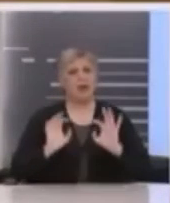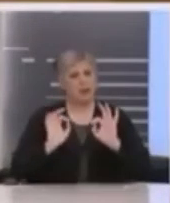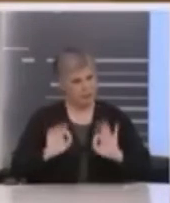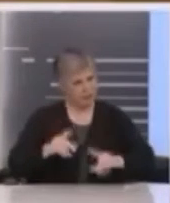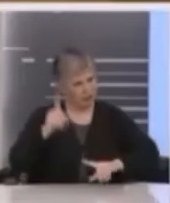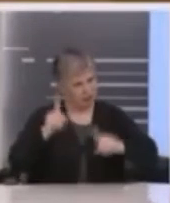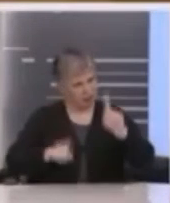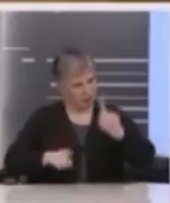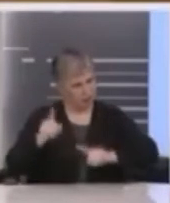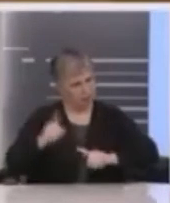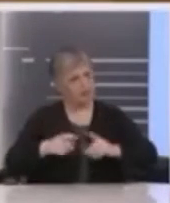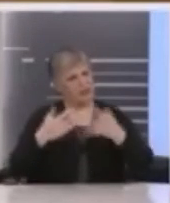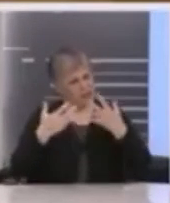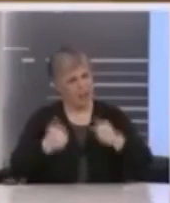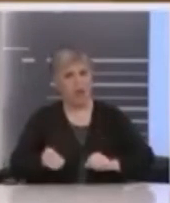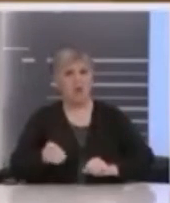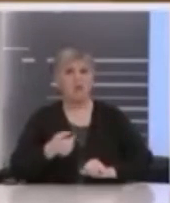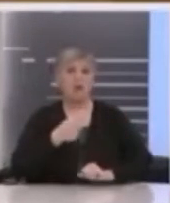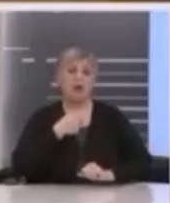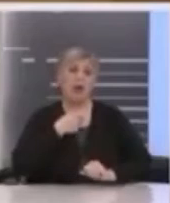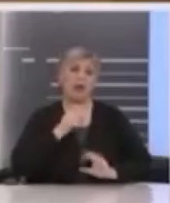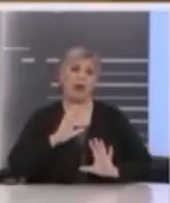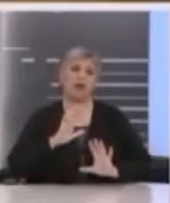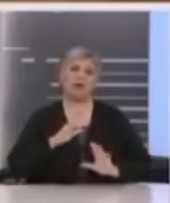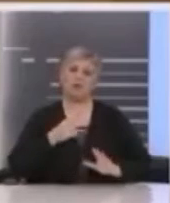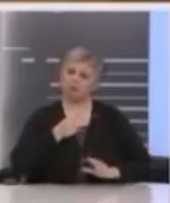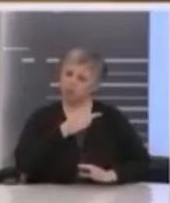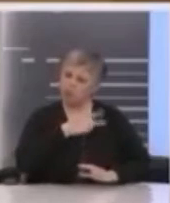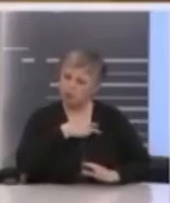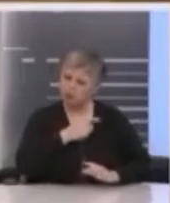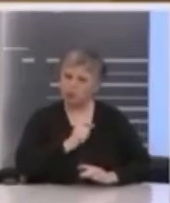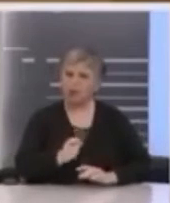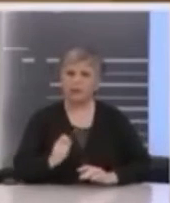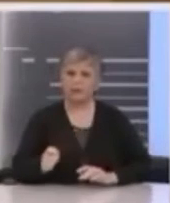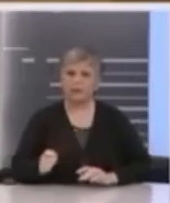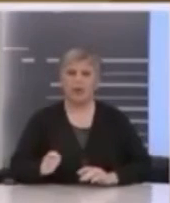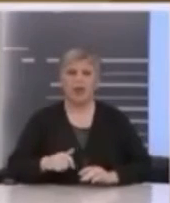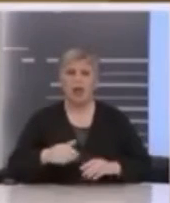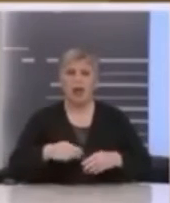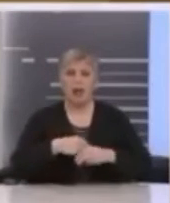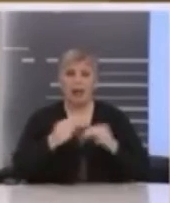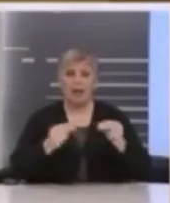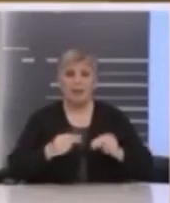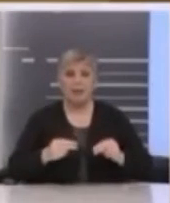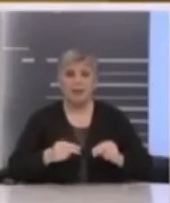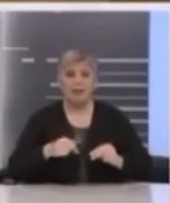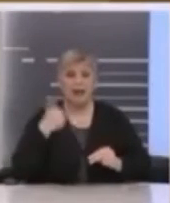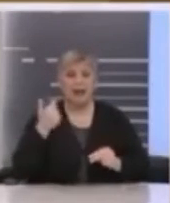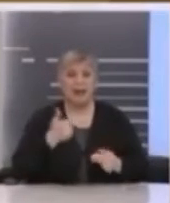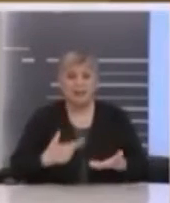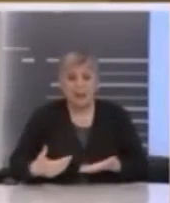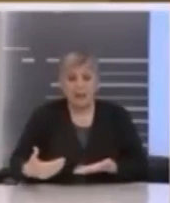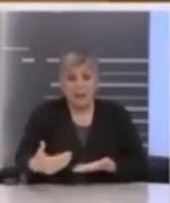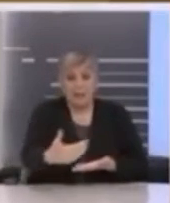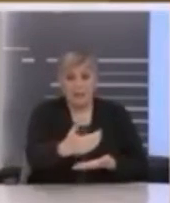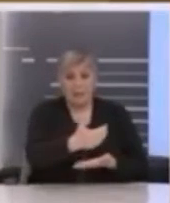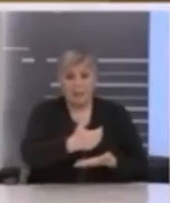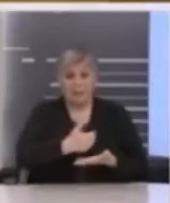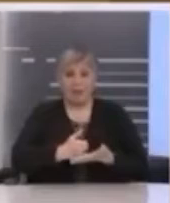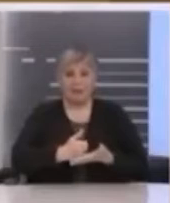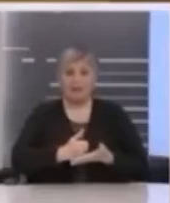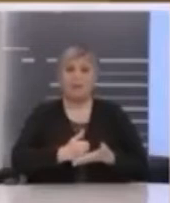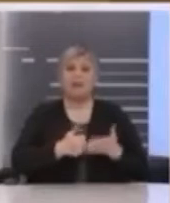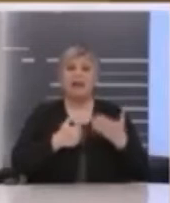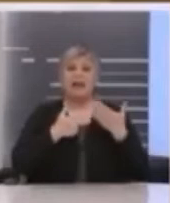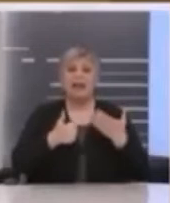ανάγκη, αφέμαξε από την εθνική οικονομία 6 δισεκατομμύρια που κανείς δεν της είπε να